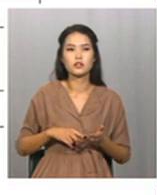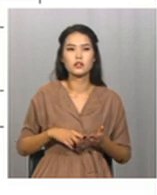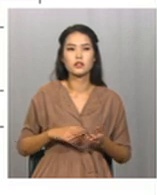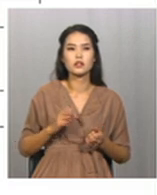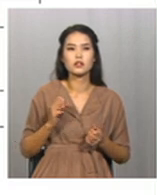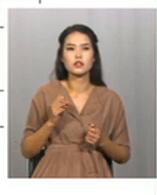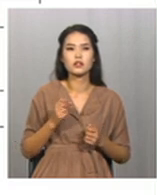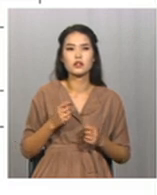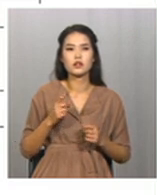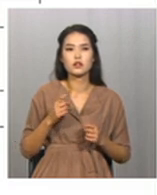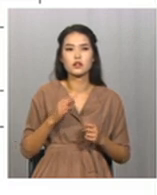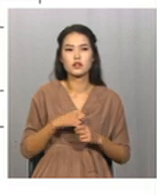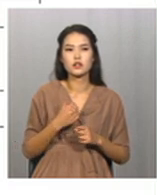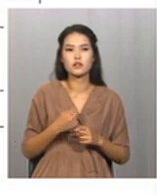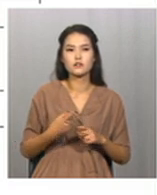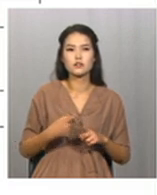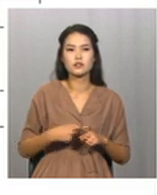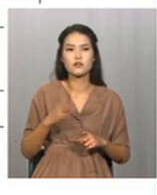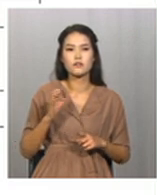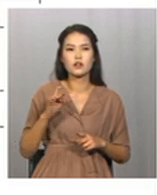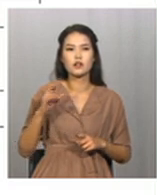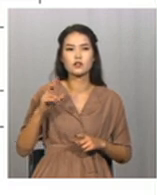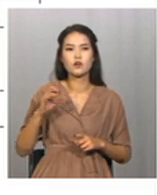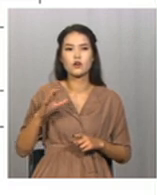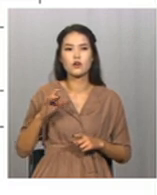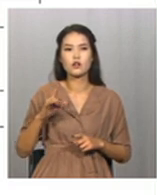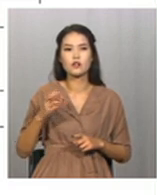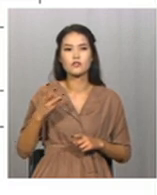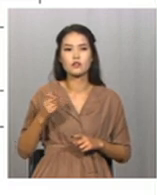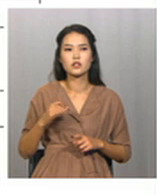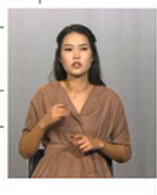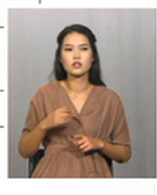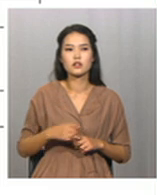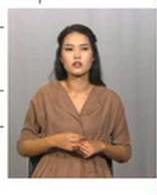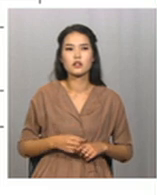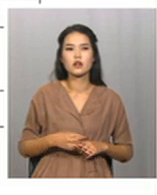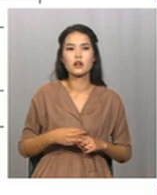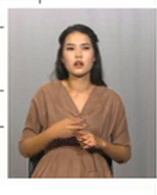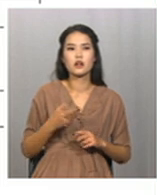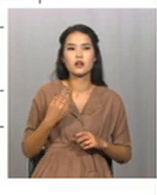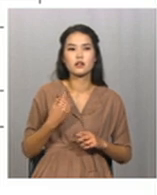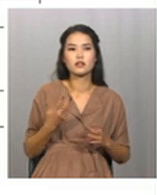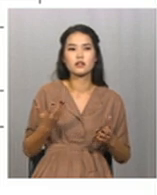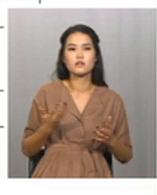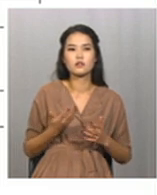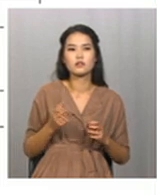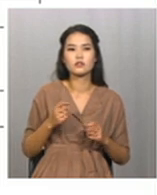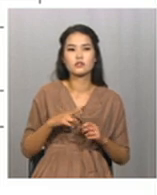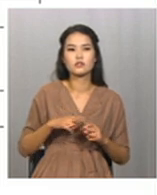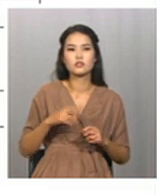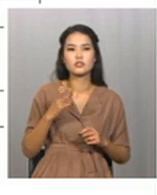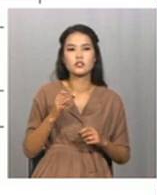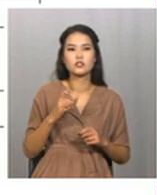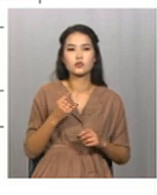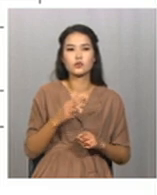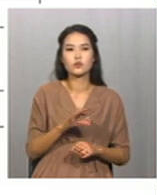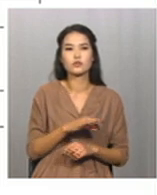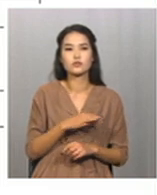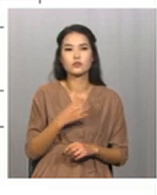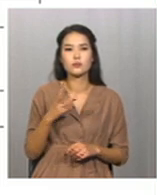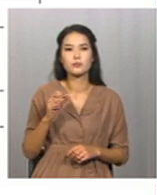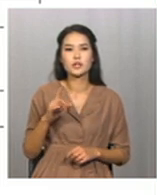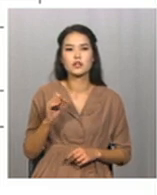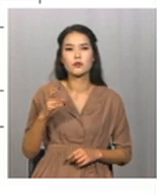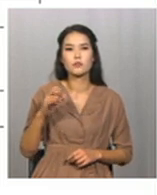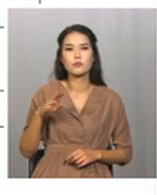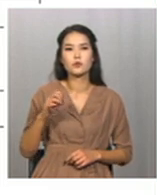Главную героиню зовут Вера Николаевна Шейна. До замужества княгиня Шейна имела фамилию Мирза